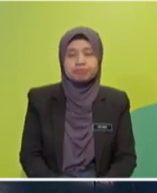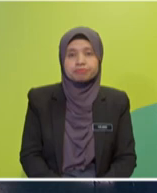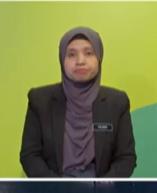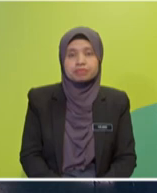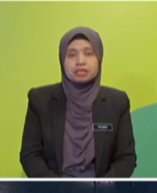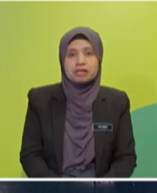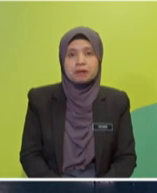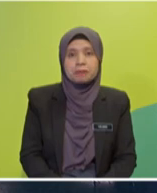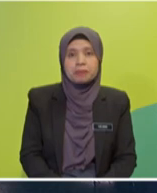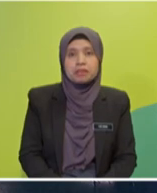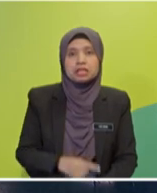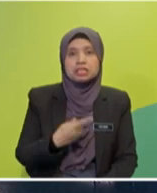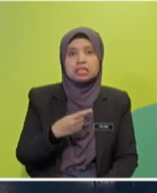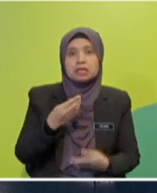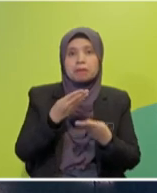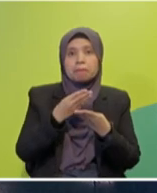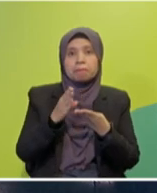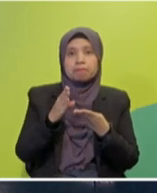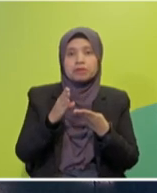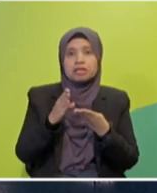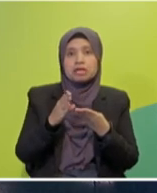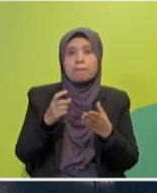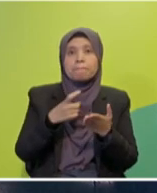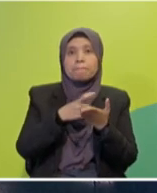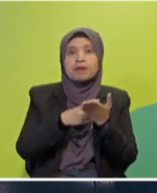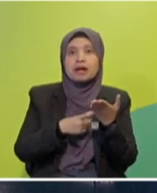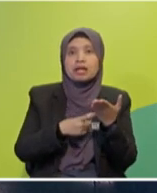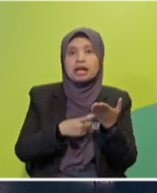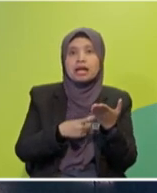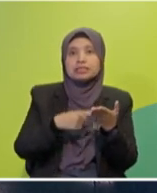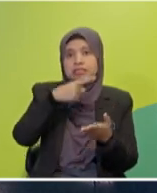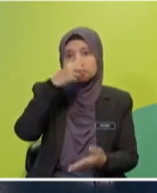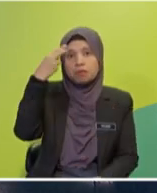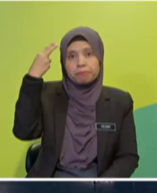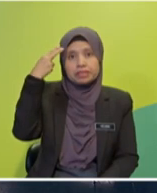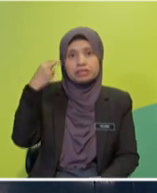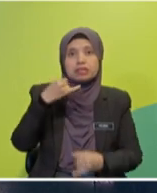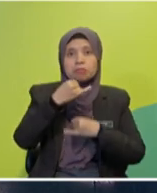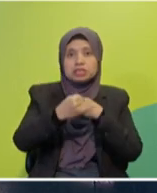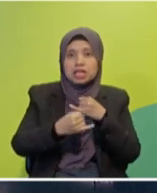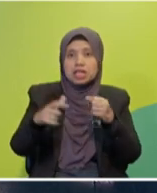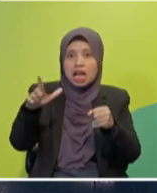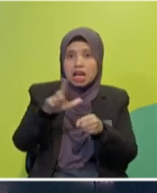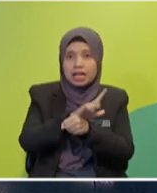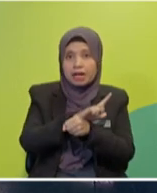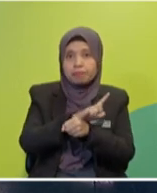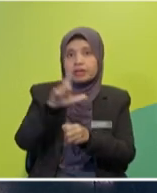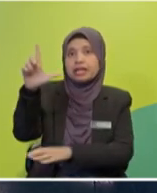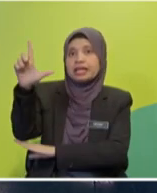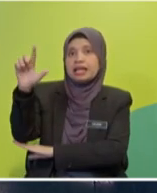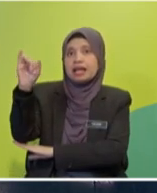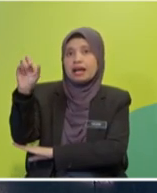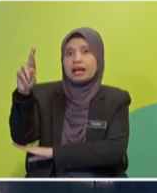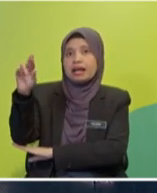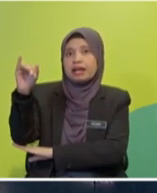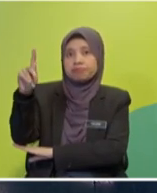dah berjaya, kita bagi penghargaan untuk Hanif menyanyi. Okey, jom.